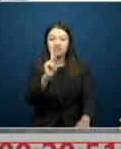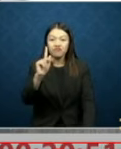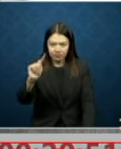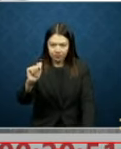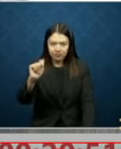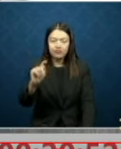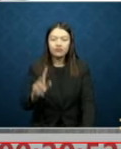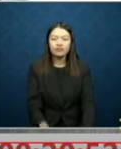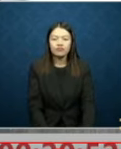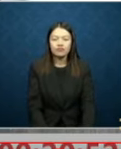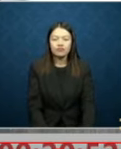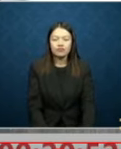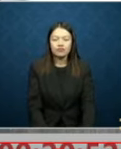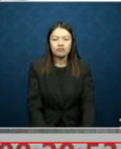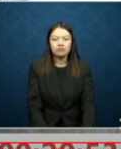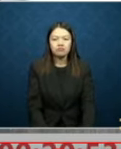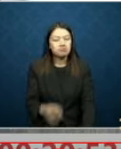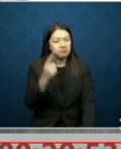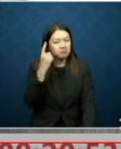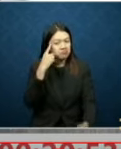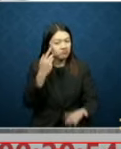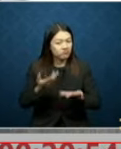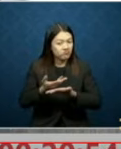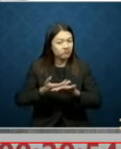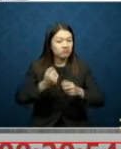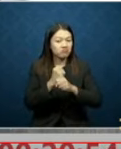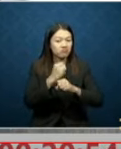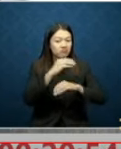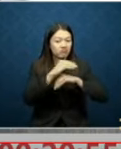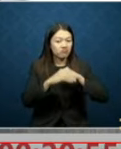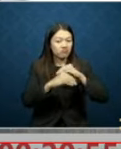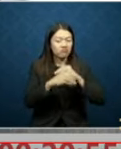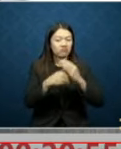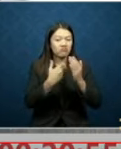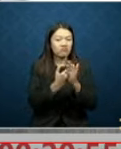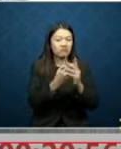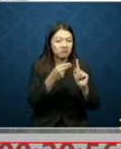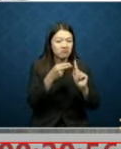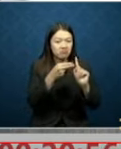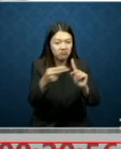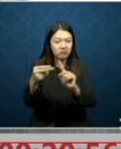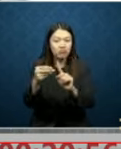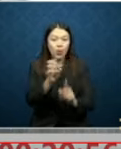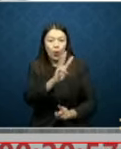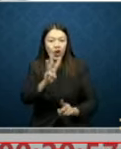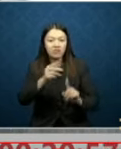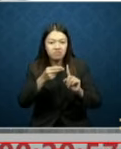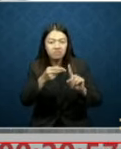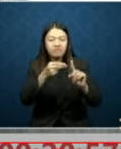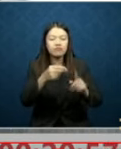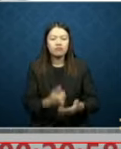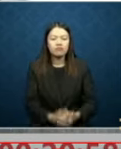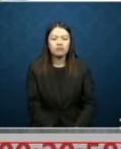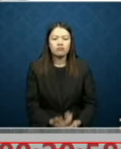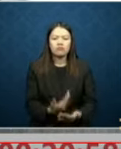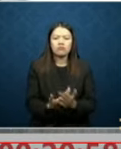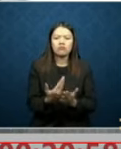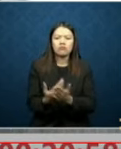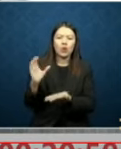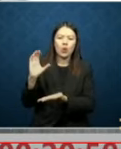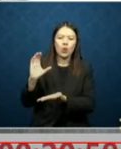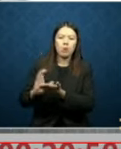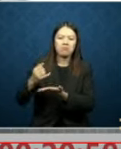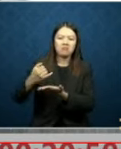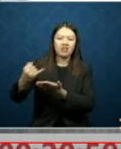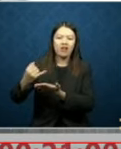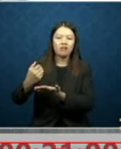งเนี่ยท่านใช้ดุลพินิจดำเนินโครงการเติมเงิน 10,000 บาทผ่านดิจิตอลวอลเล็ตโดยนำเงินมาจากงบประมาณราย